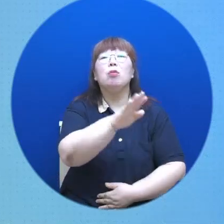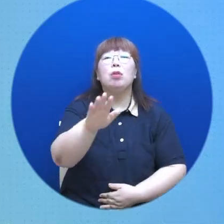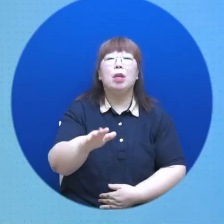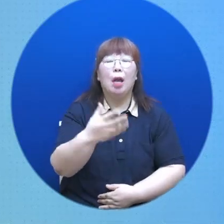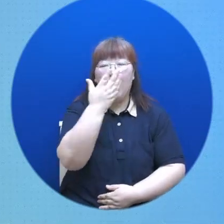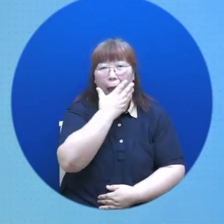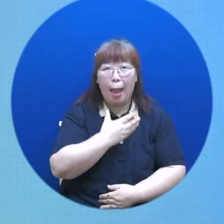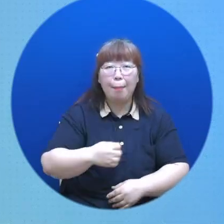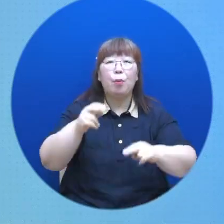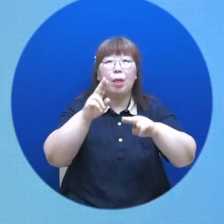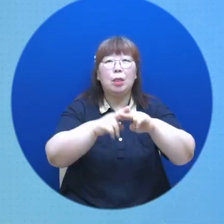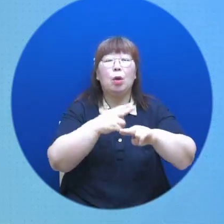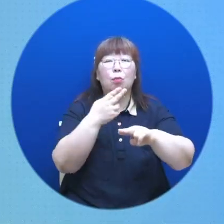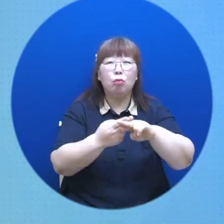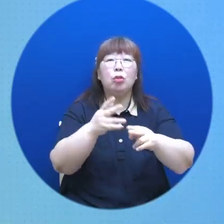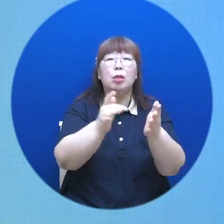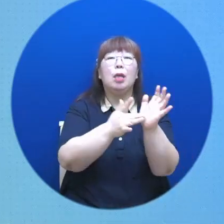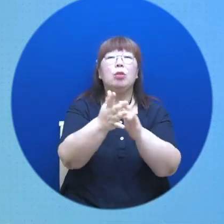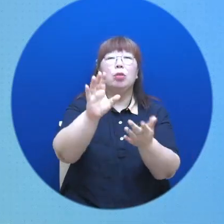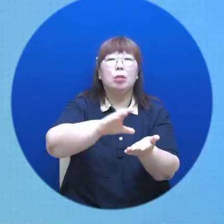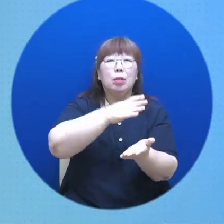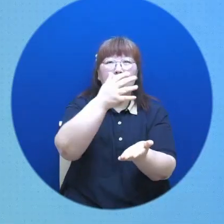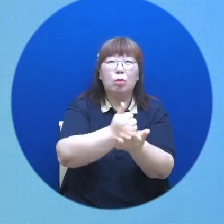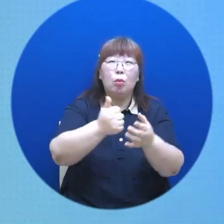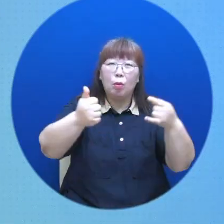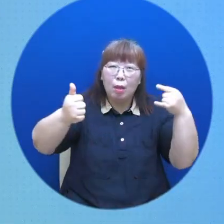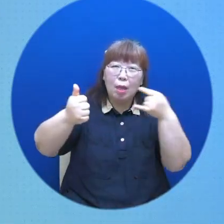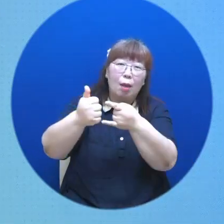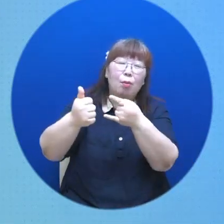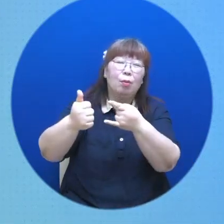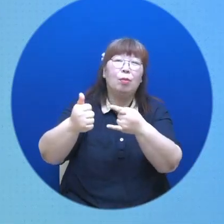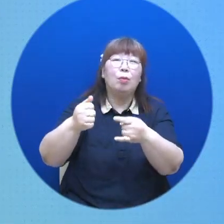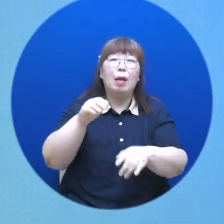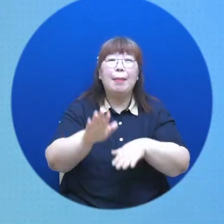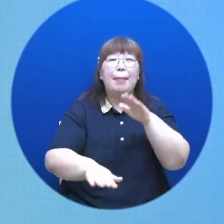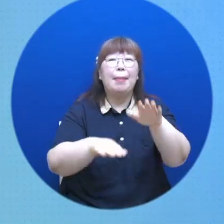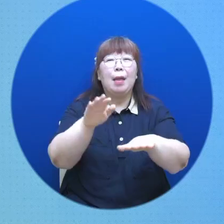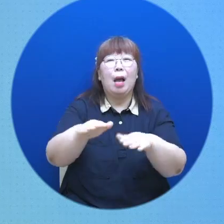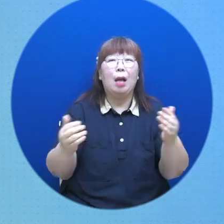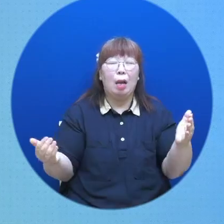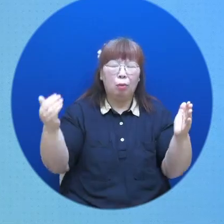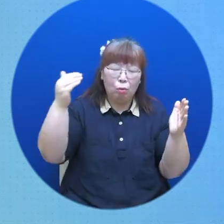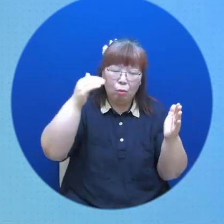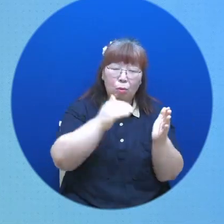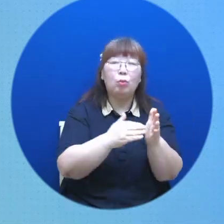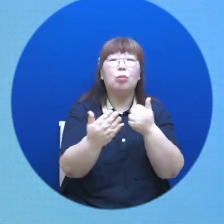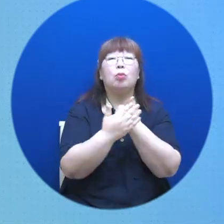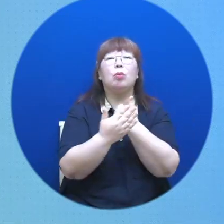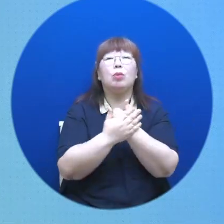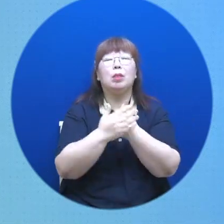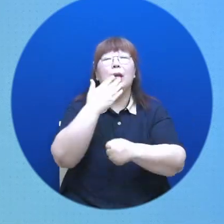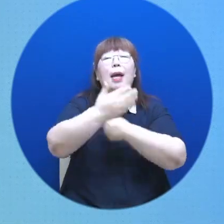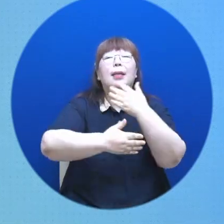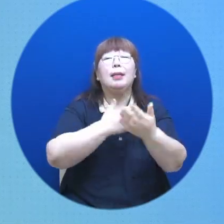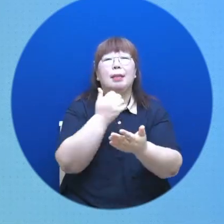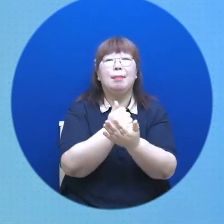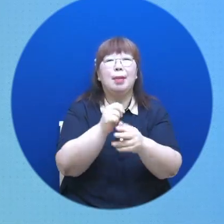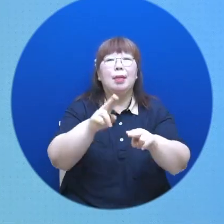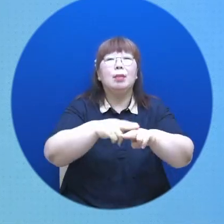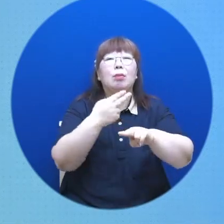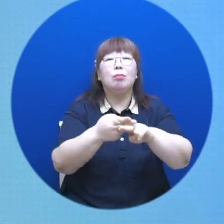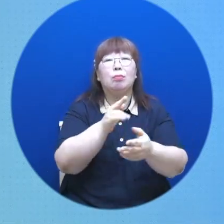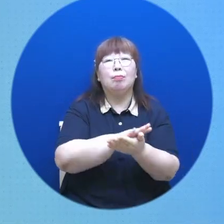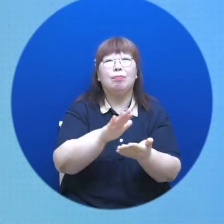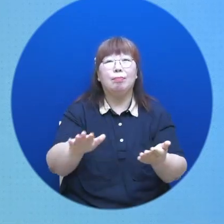선물 예수 그리스도께로 나아가도록 조용히 도우시는 하나님의 선물들이에요.